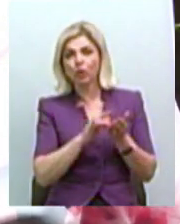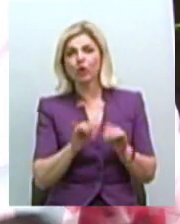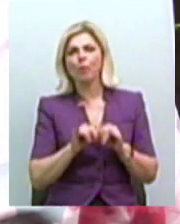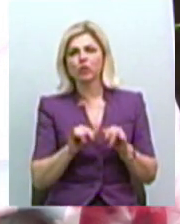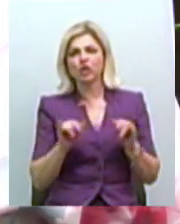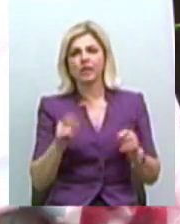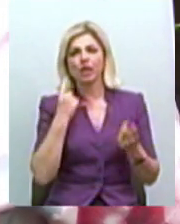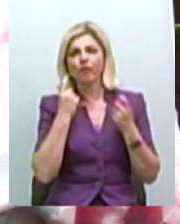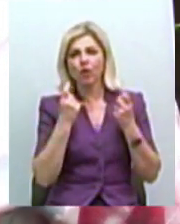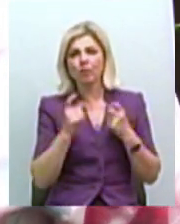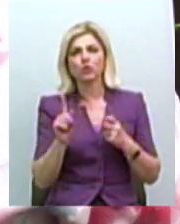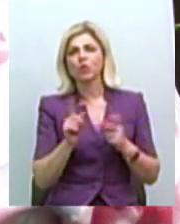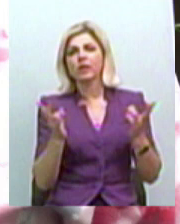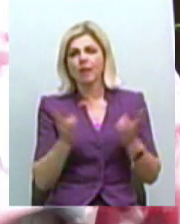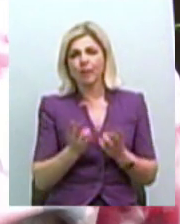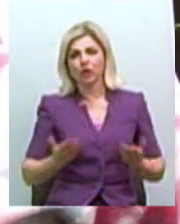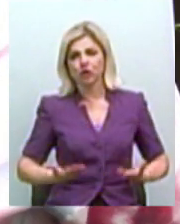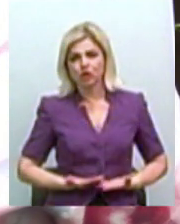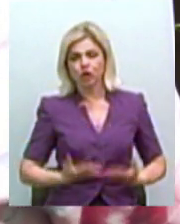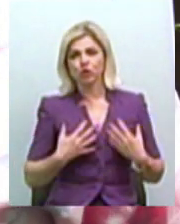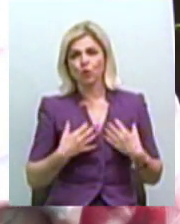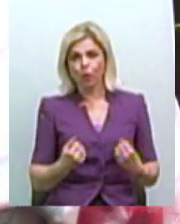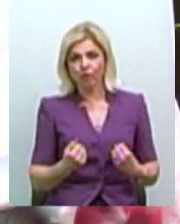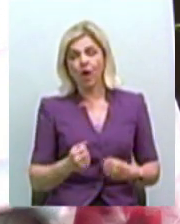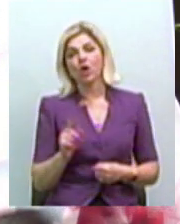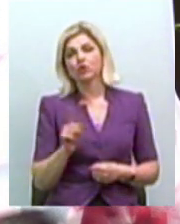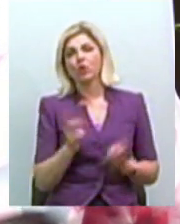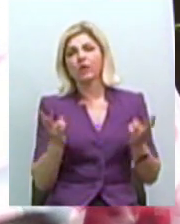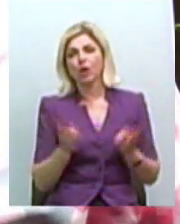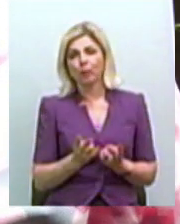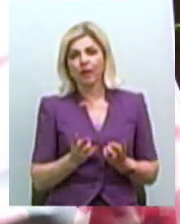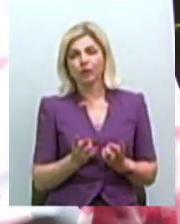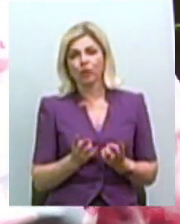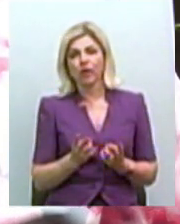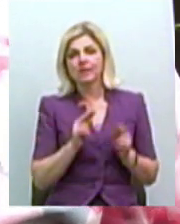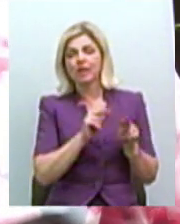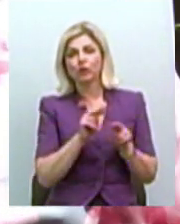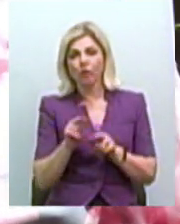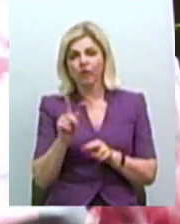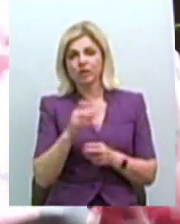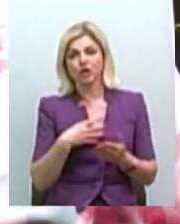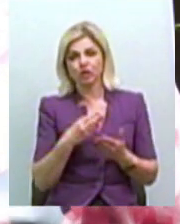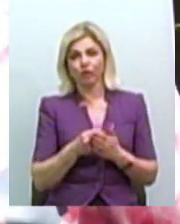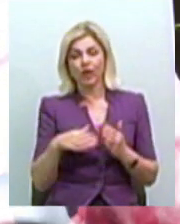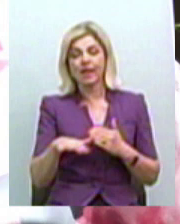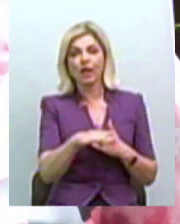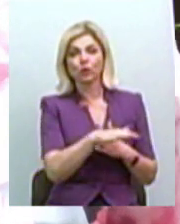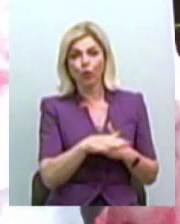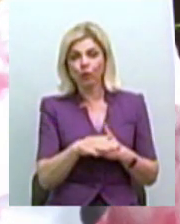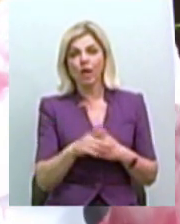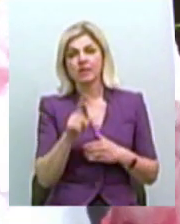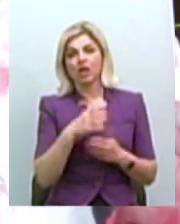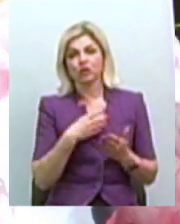поширення інформації, що необхідно жити здорово, що необхідно слідкувати за своєю територією, за